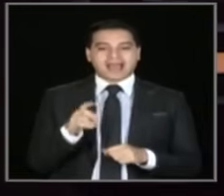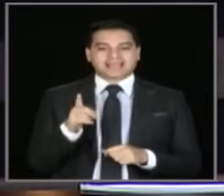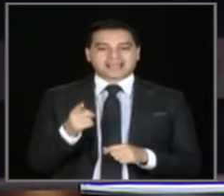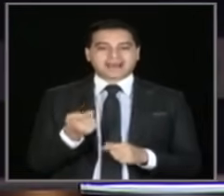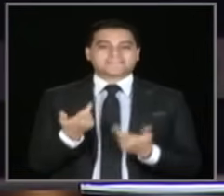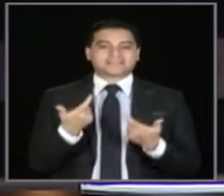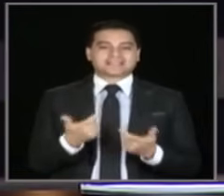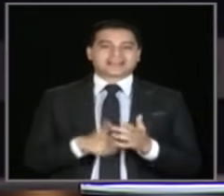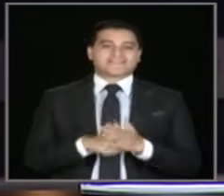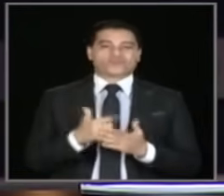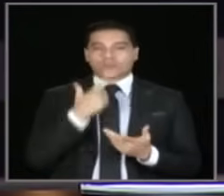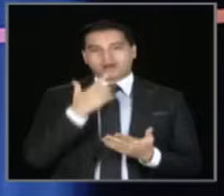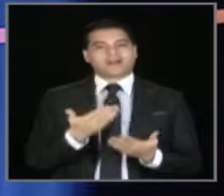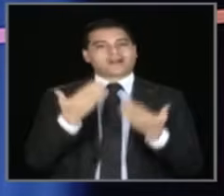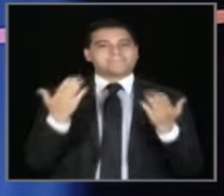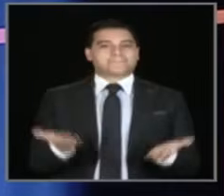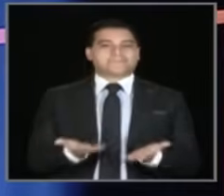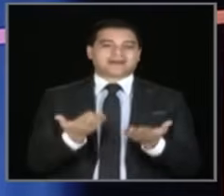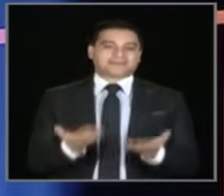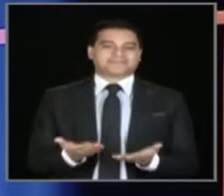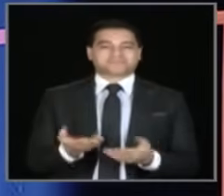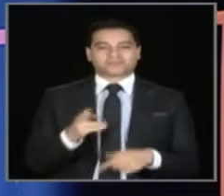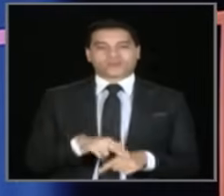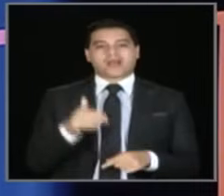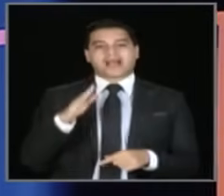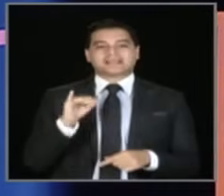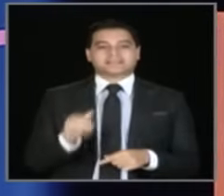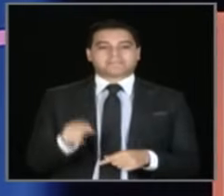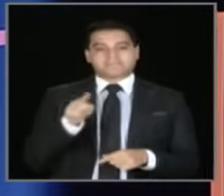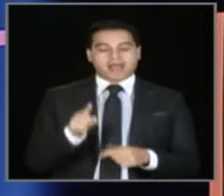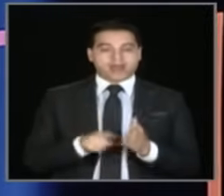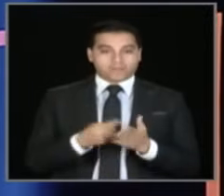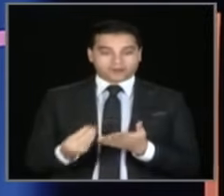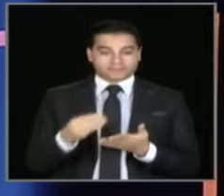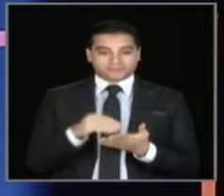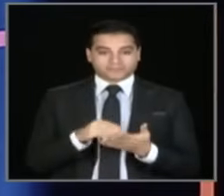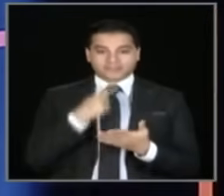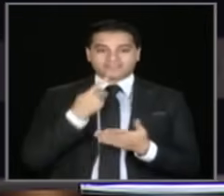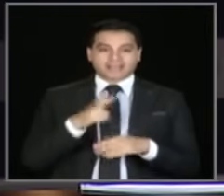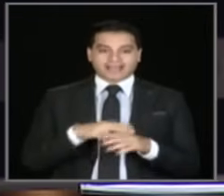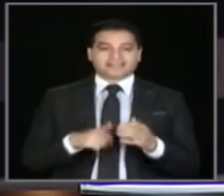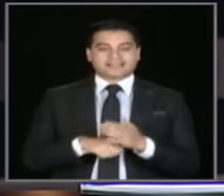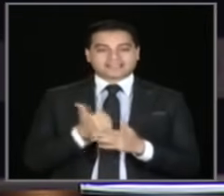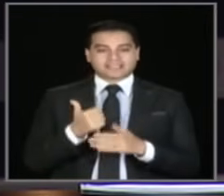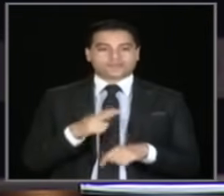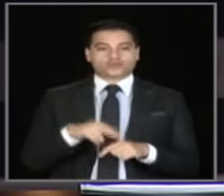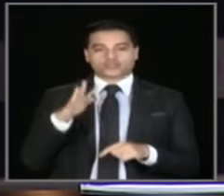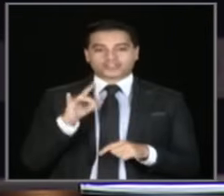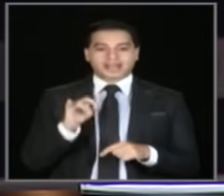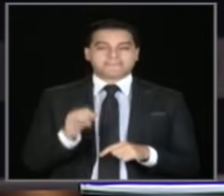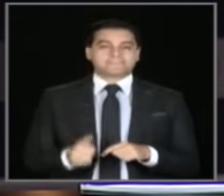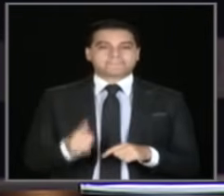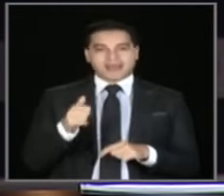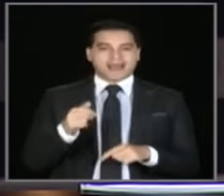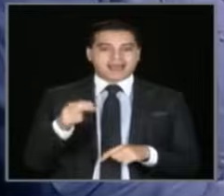بقى. يا رب بقى صح. واسماء بتشارك لاول مرة ونفسها هي كمان تكسب. وشيماء اختك كالعاده